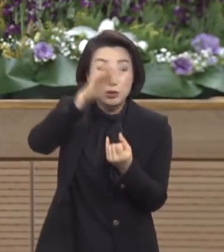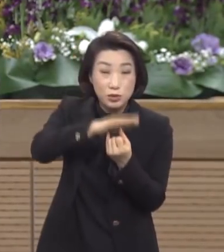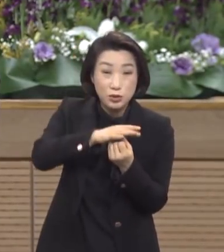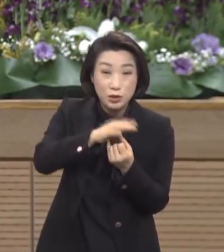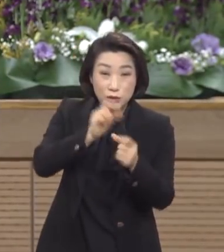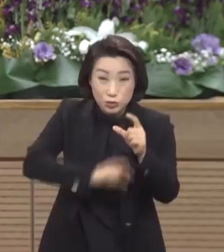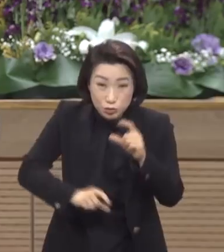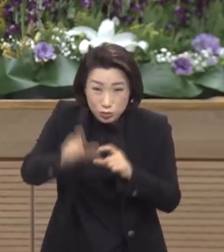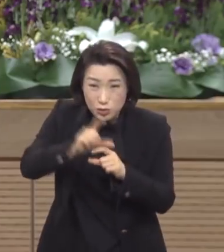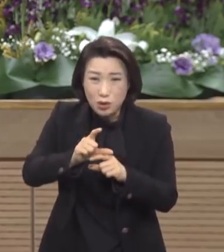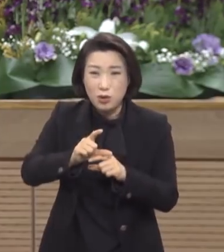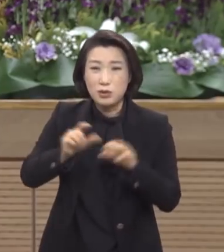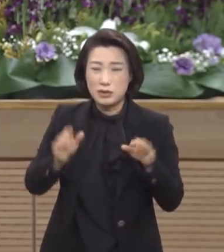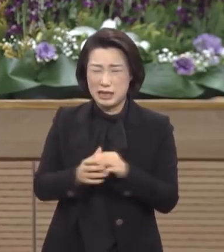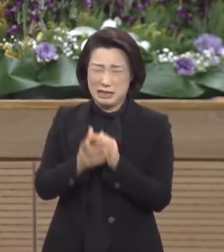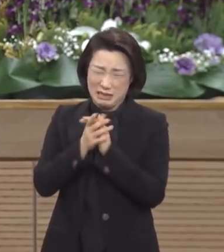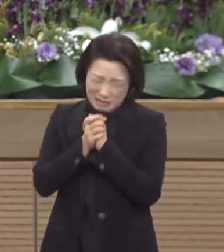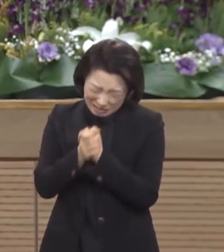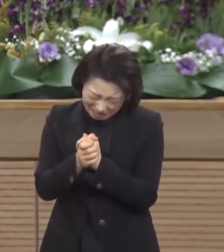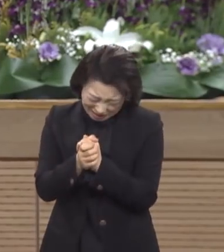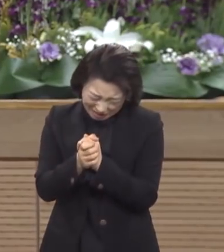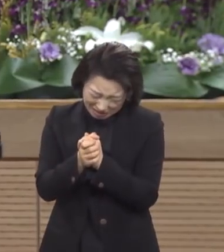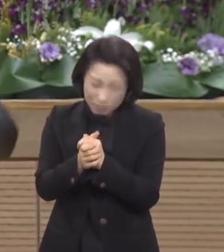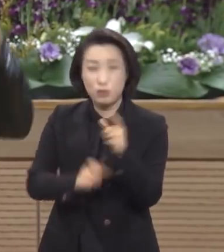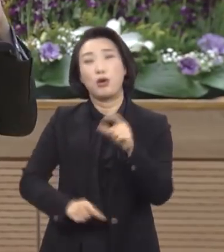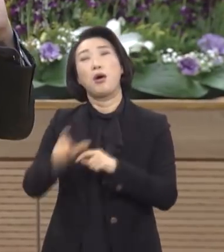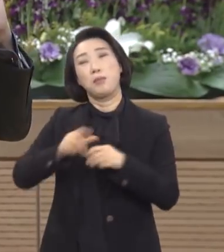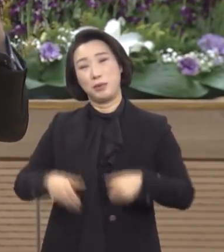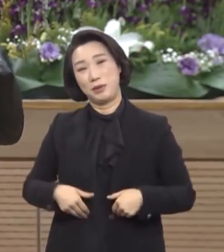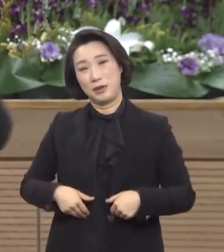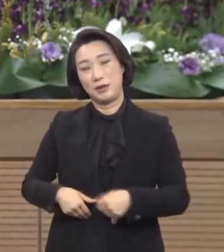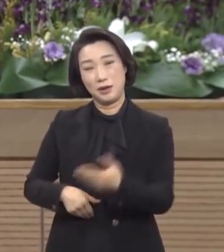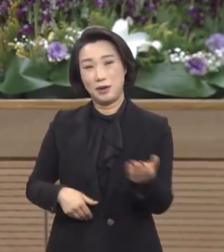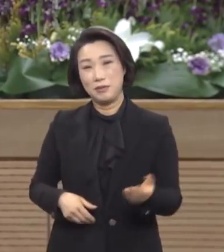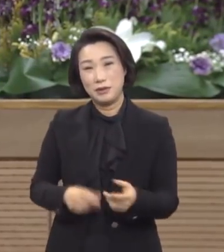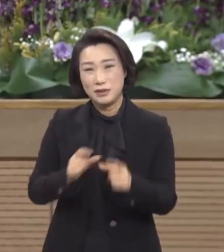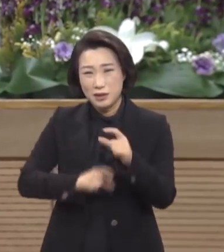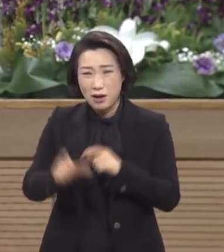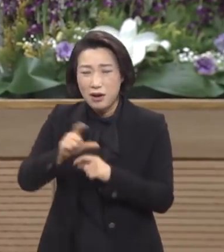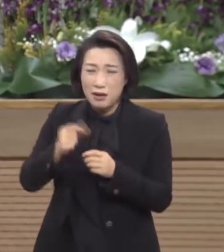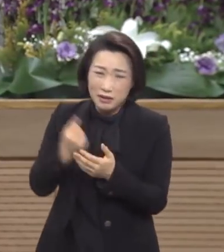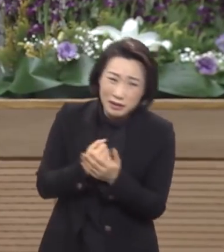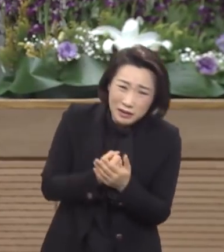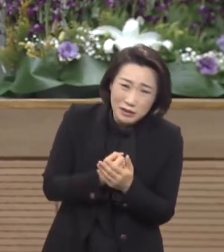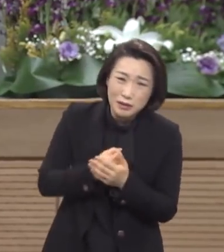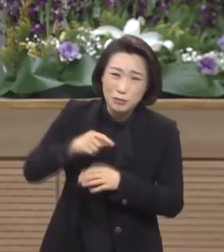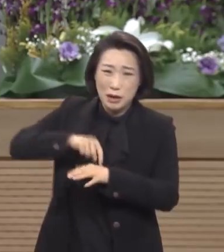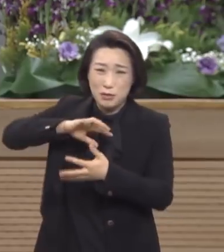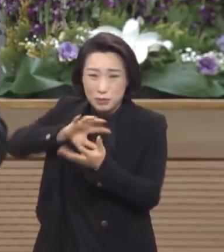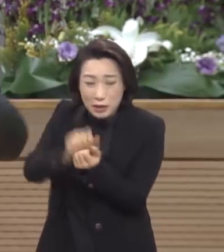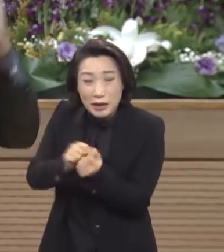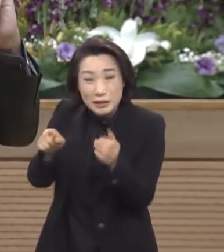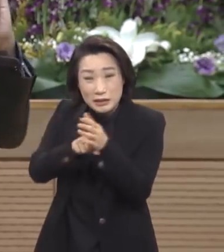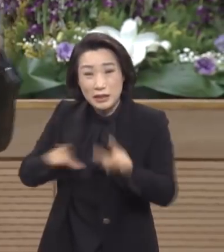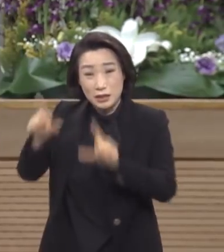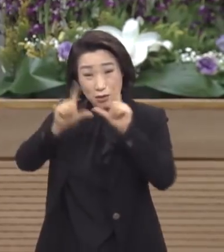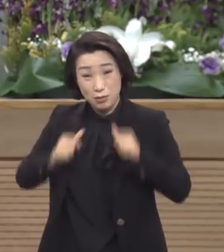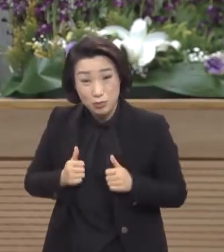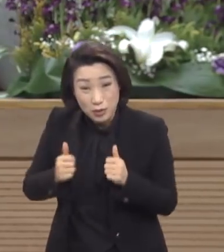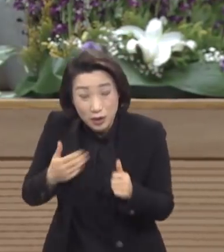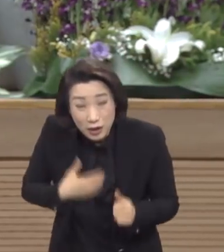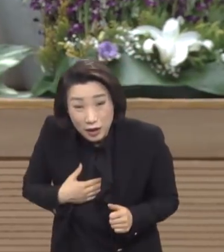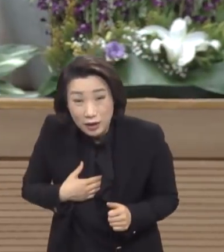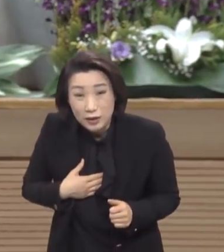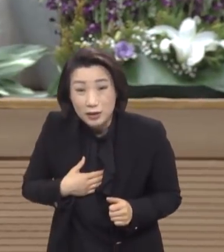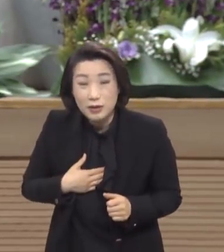청소년일수록 더 기도하고, 더 애타게 신앙생활하고, 더